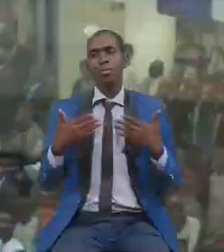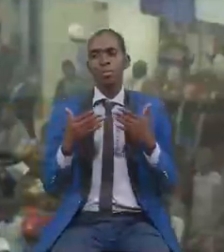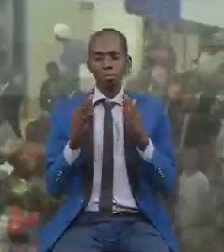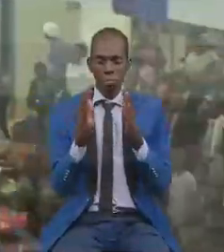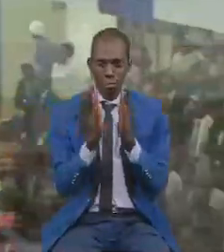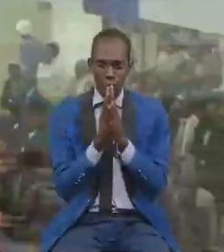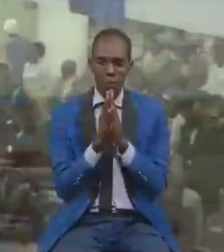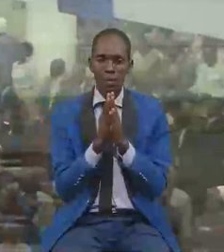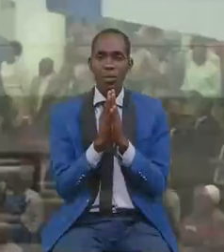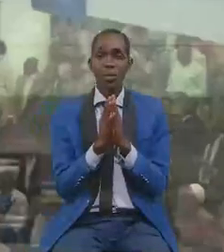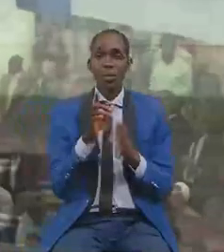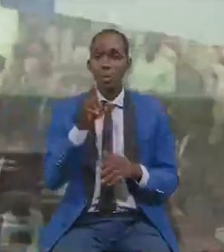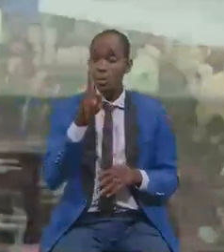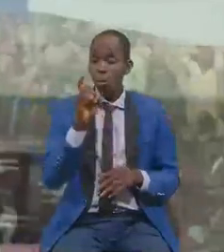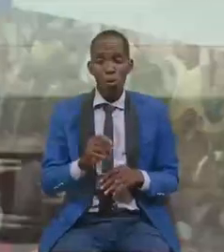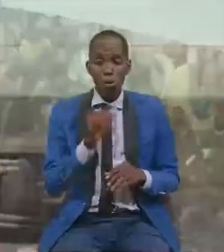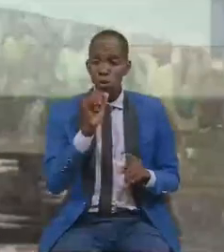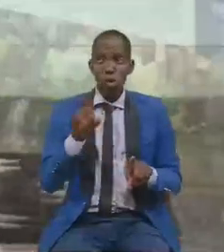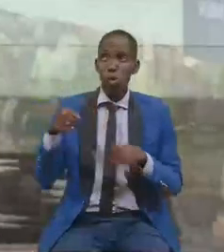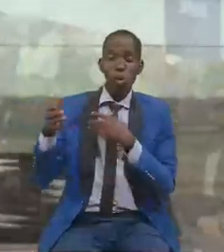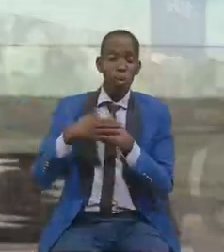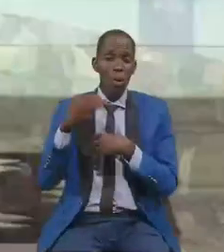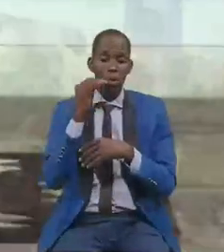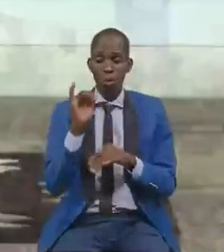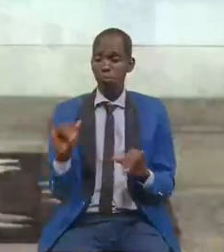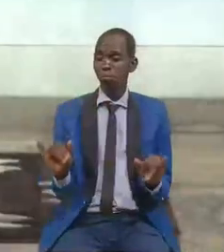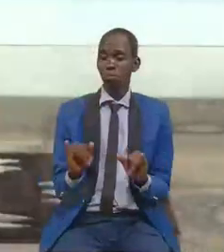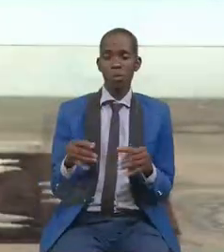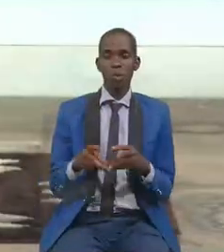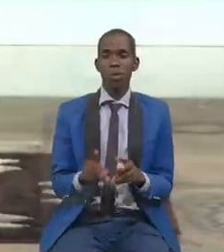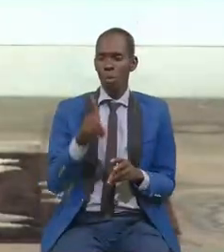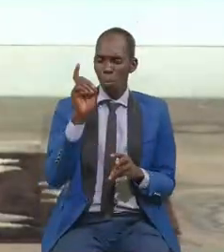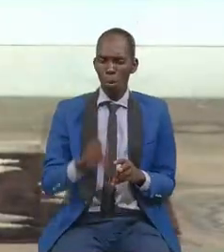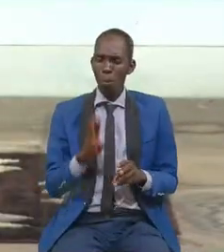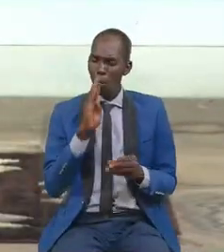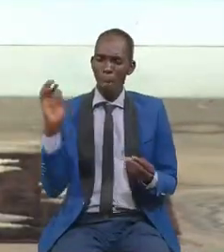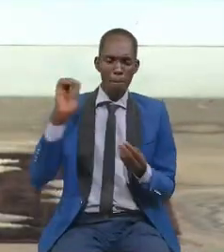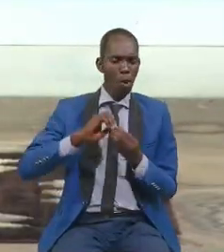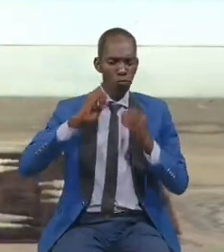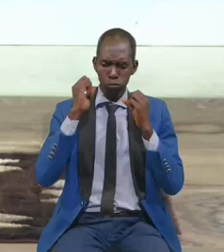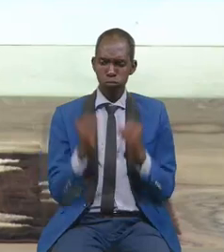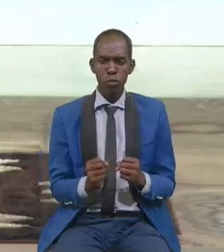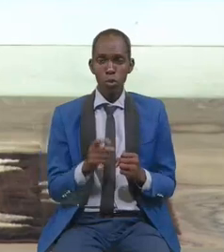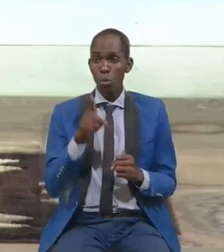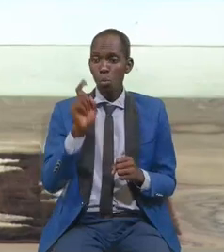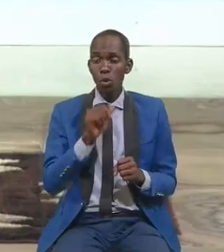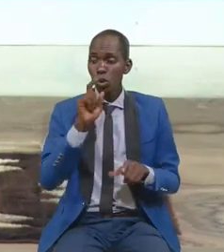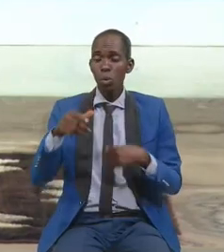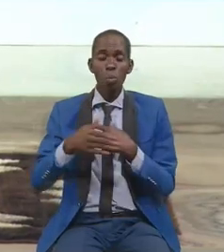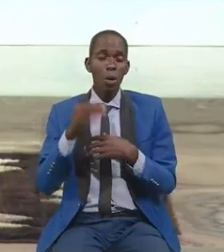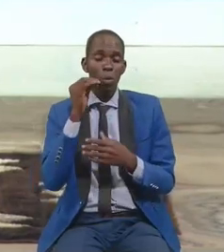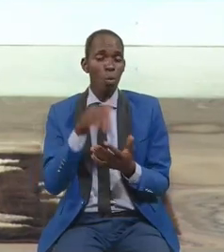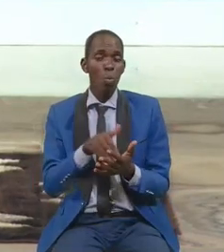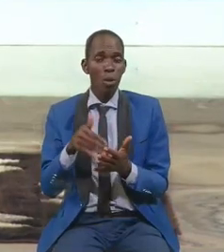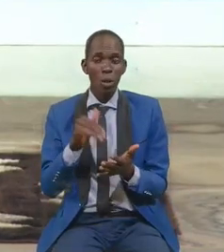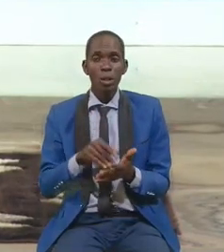Vous ne devez pas rentrer à la maison telle que vous êtes arrivé. Vous devez être plus fort. Vous ne devez pas rentrer chez vous telle que vous